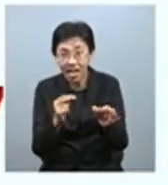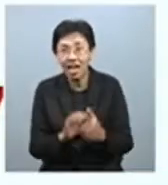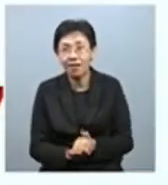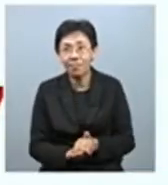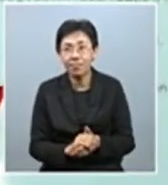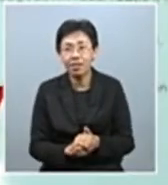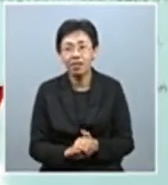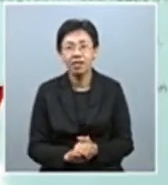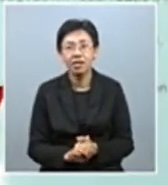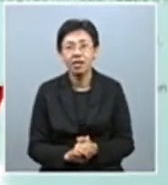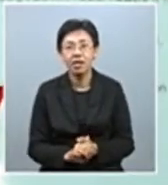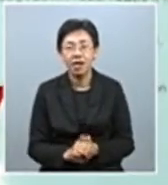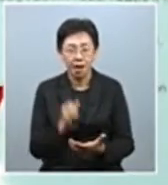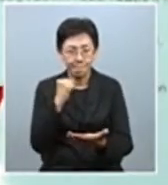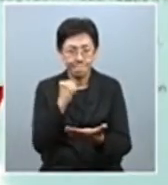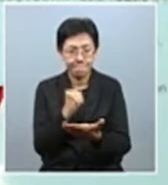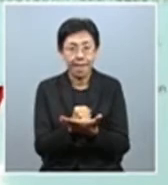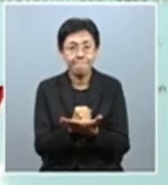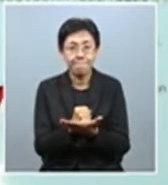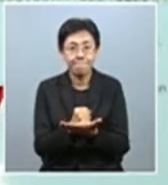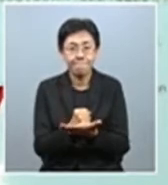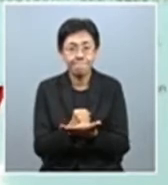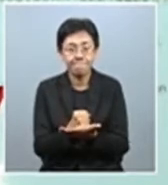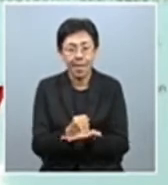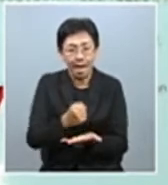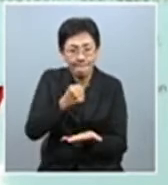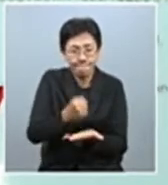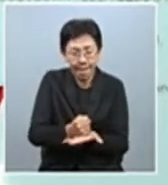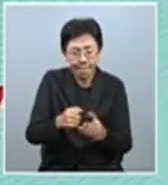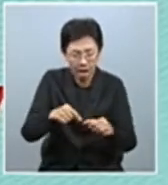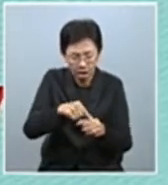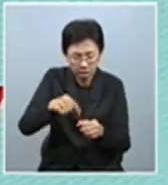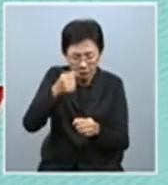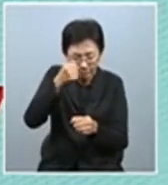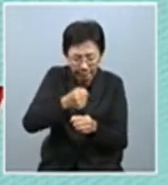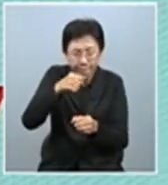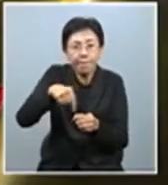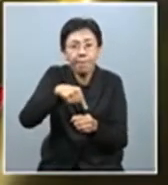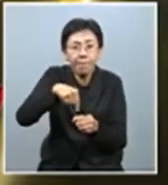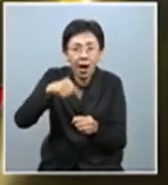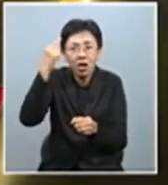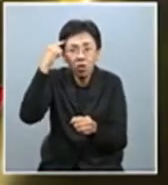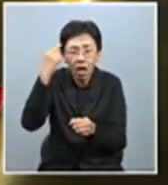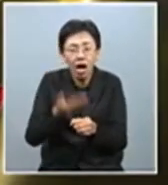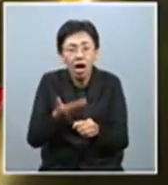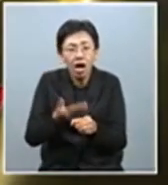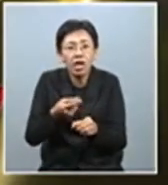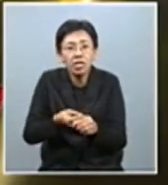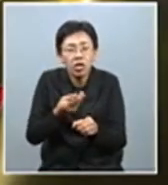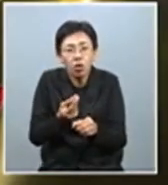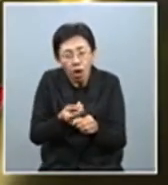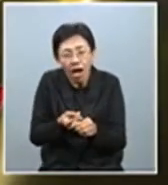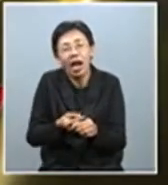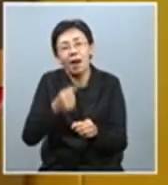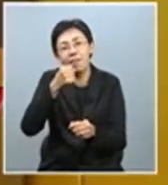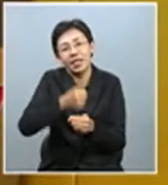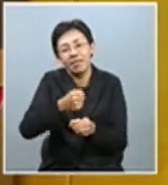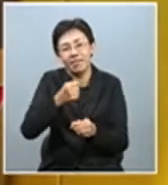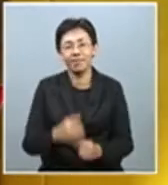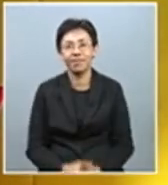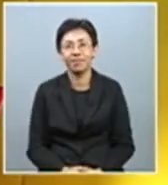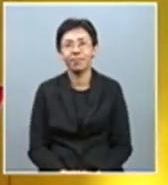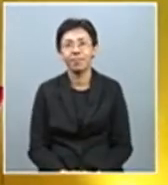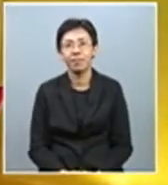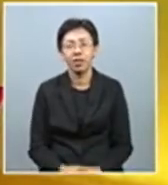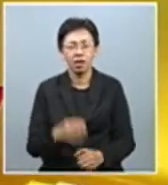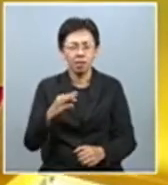มีการประทับตราอาณาจักรเพื่อแสดงให้เห็นความมั่นคงของมูลค่าให้เงินเนี่ยมีความน่าเชื่อถือนะคะ อันนี้คือเหรียญที่เก่